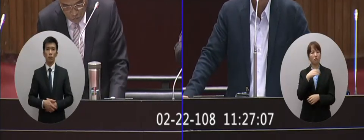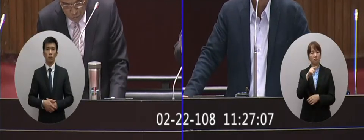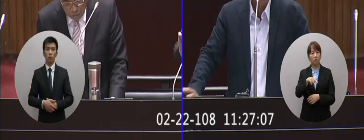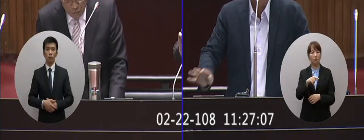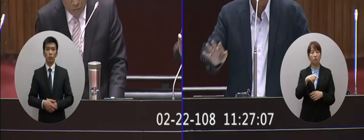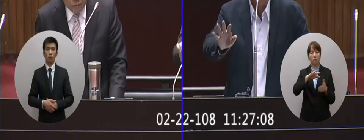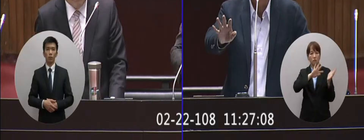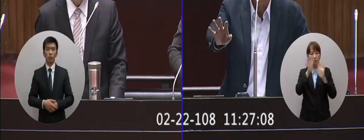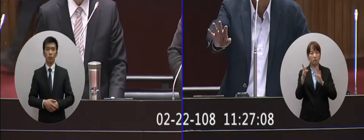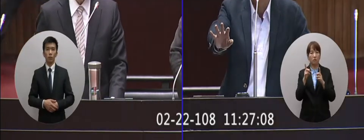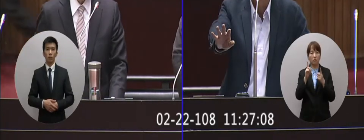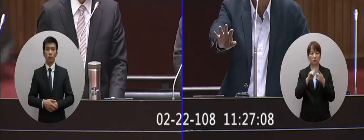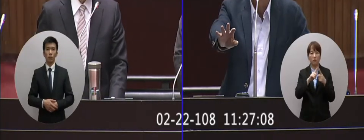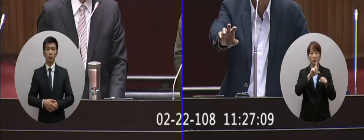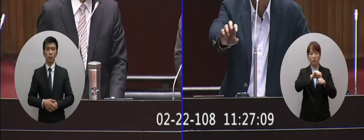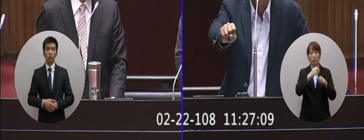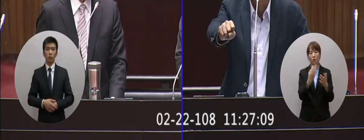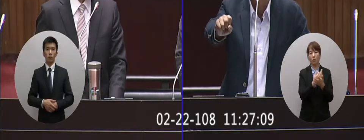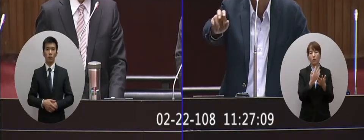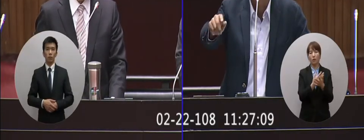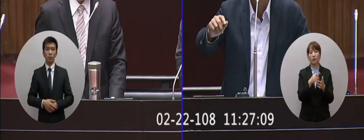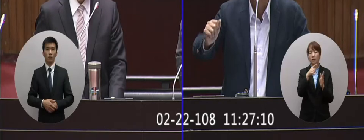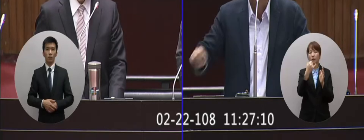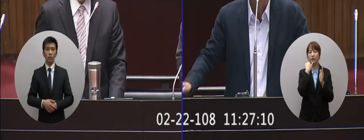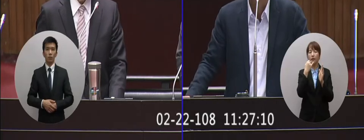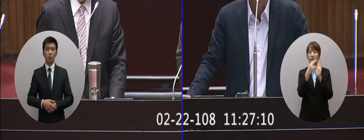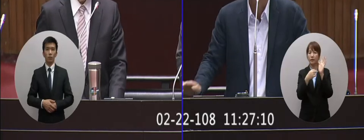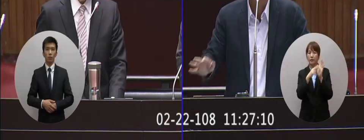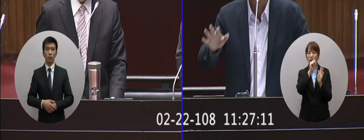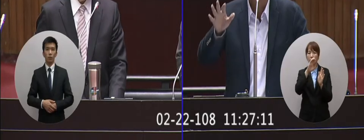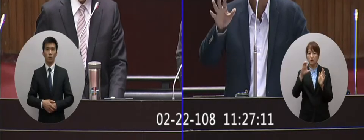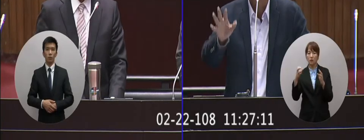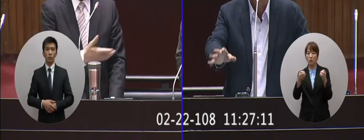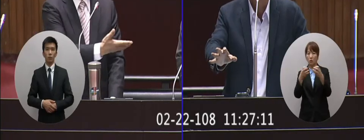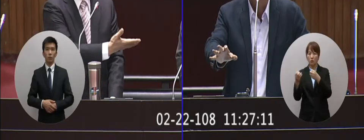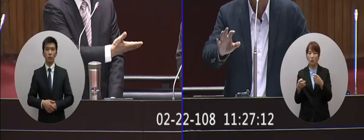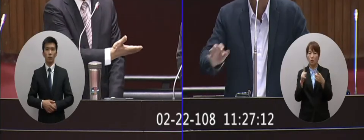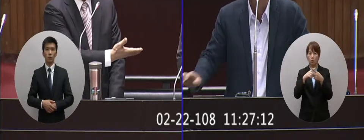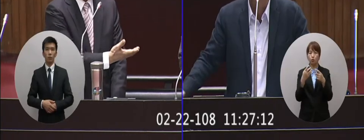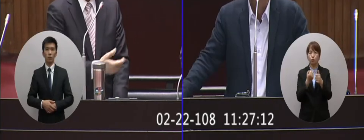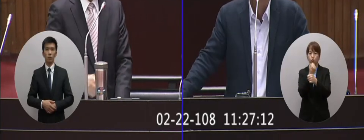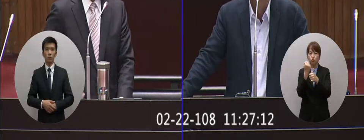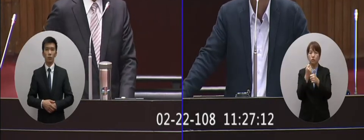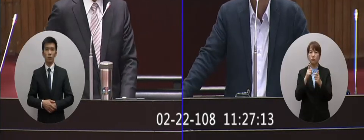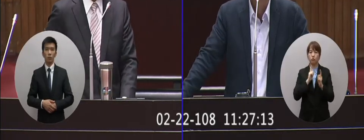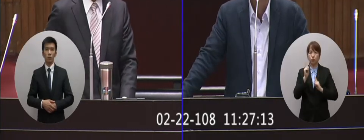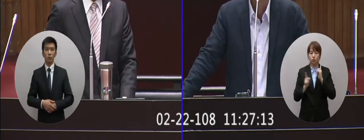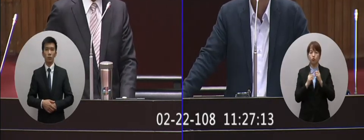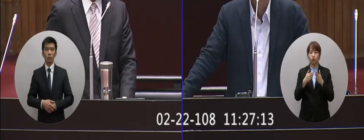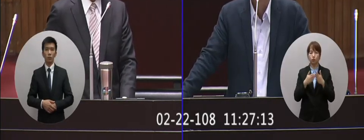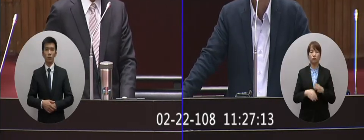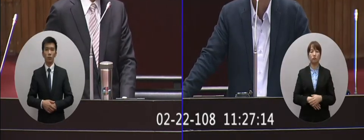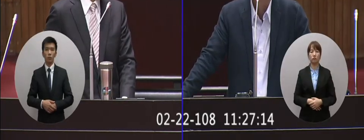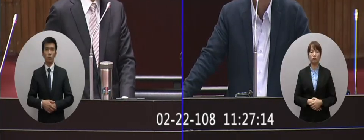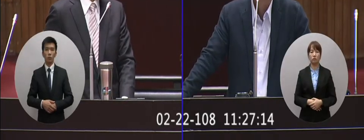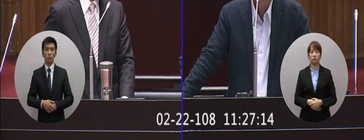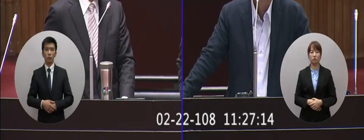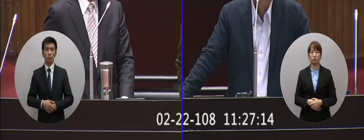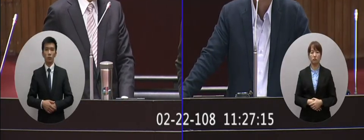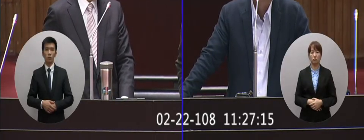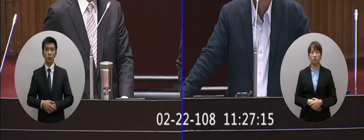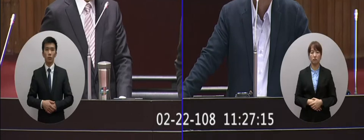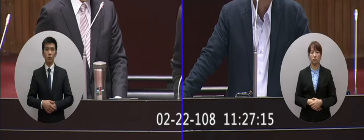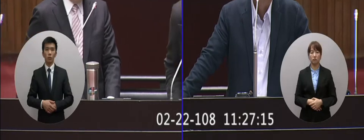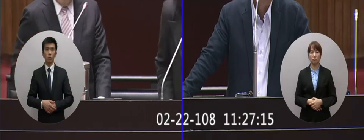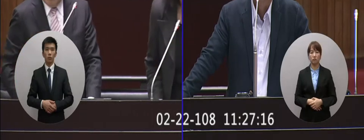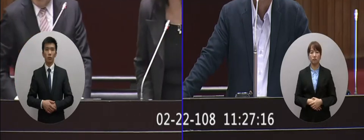不是这个部分应该是时间不够了？是不是院长可以跟 NCC 再讨论一下？我们真的是要维护我们媒体的自由。 注意讲的。 好，